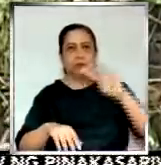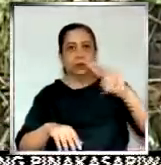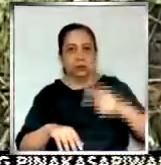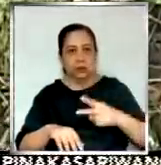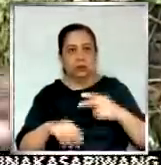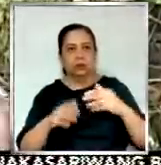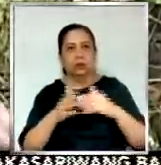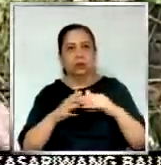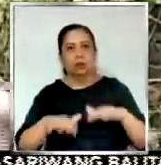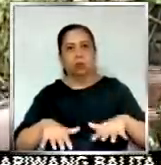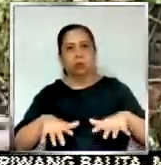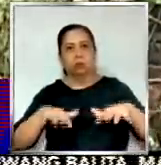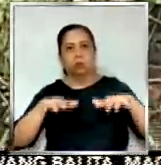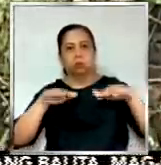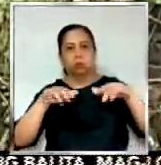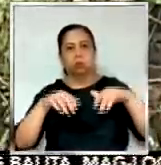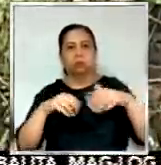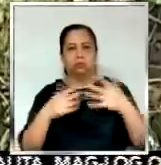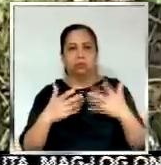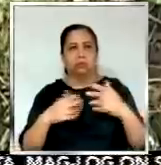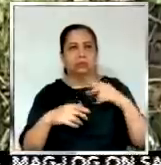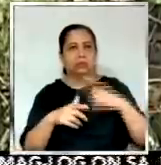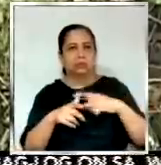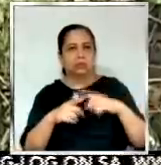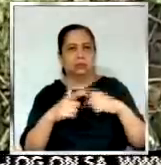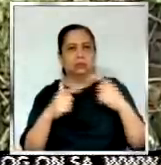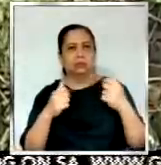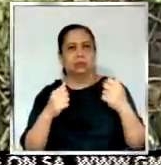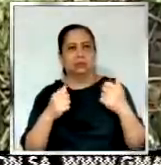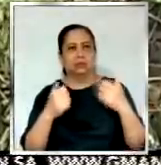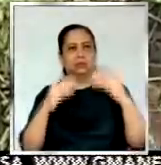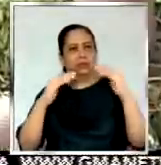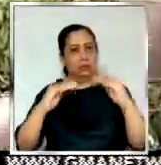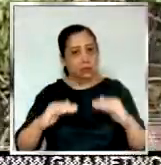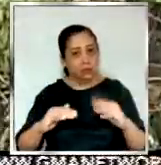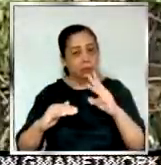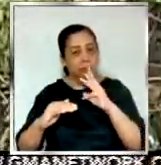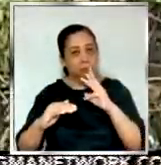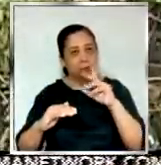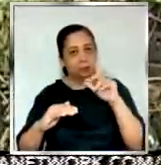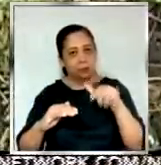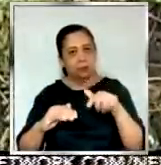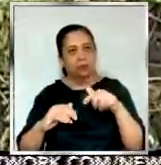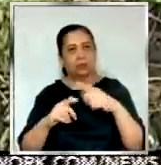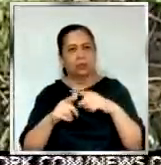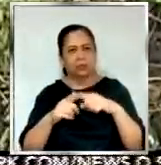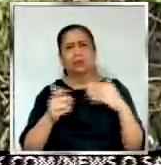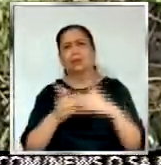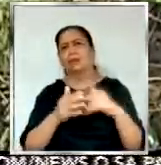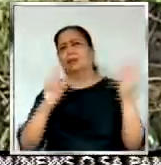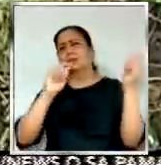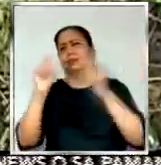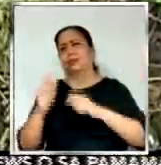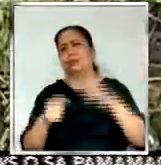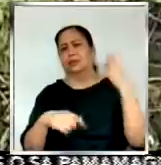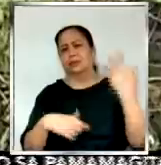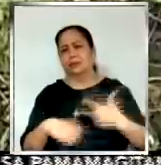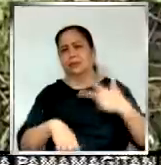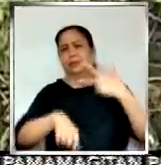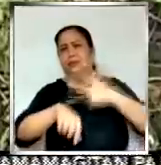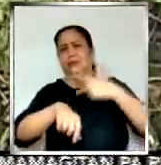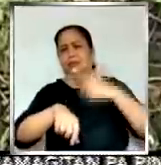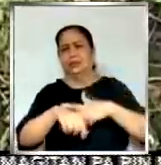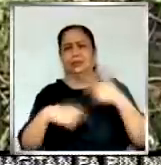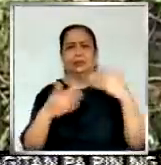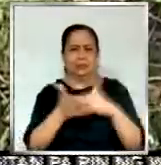po. Tapos medyo nababa na ang tubig. Saka naman dumating itong bagyo na naman, dilubog na naman po